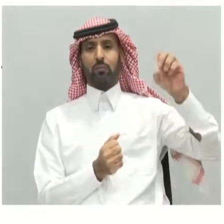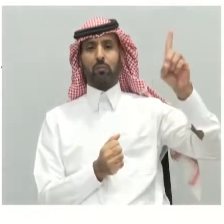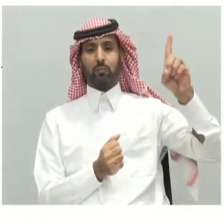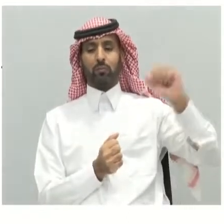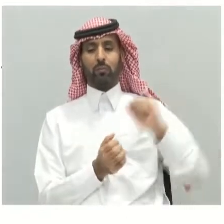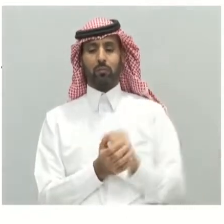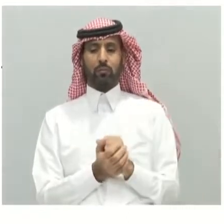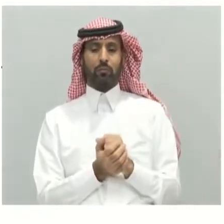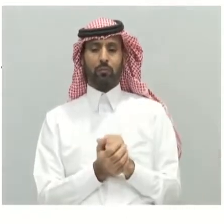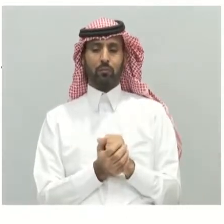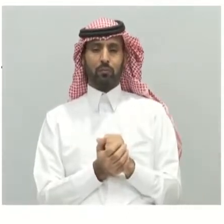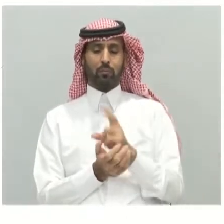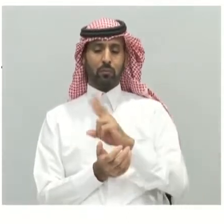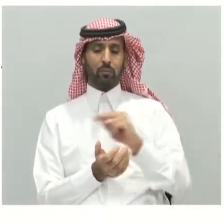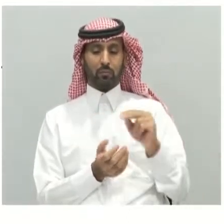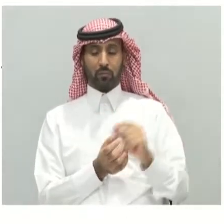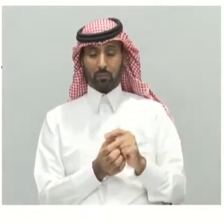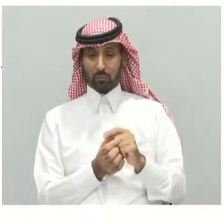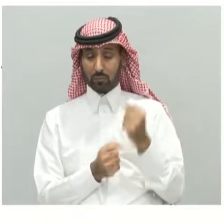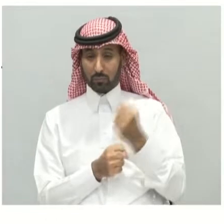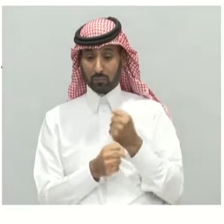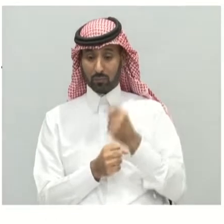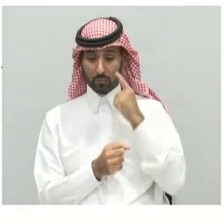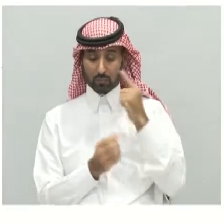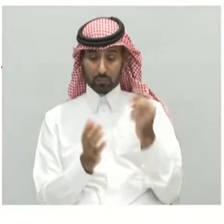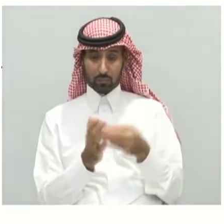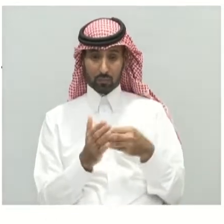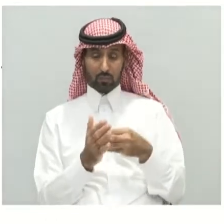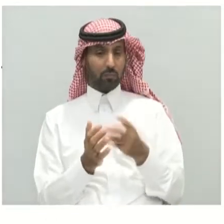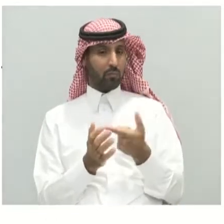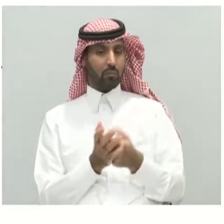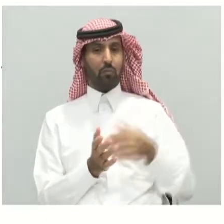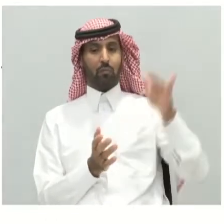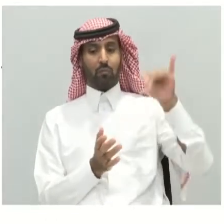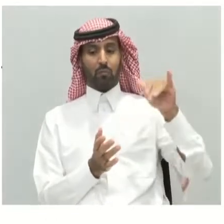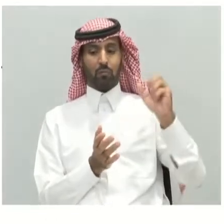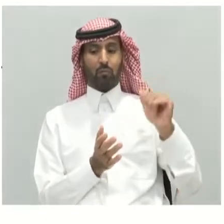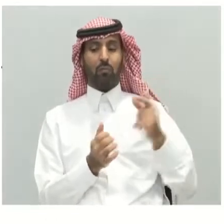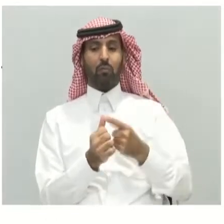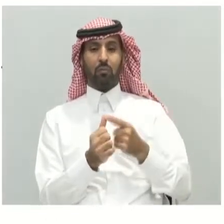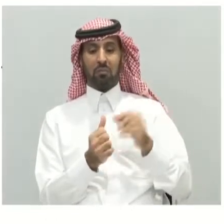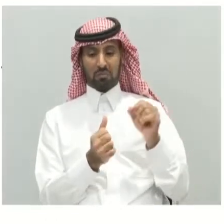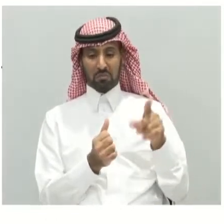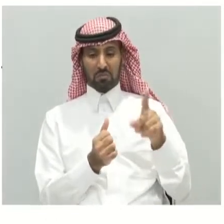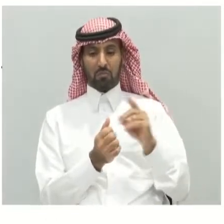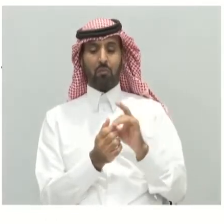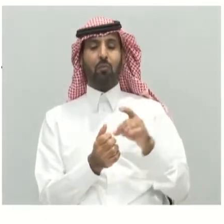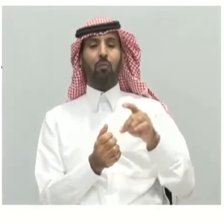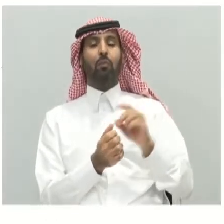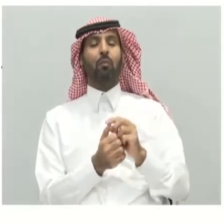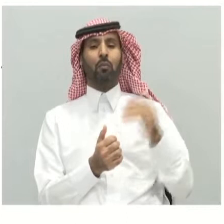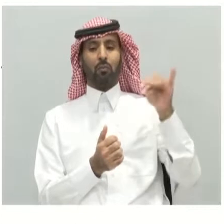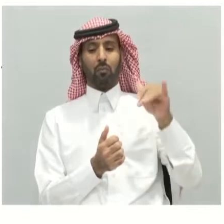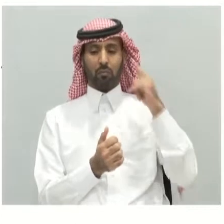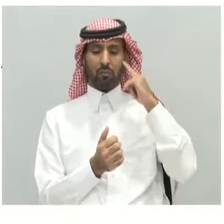verbs end with y. صح? One of them, we removed the Y. And the other one here, we didn't